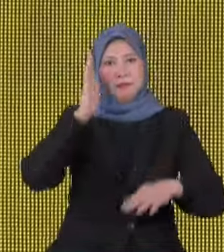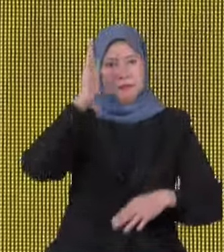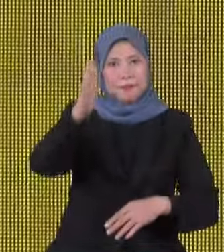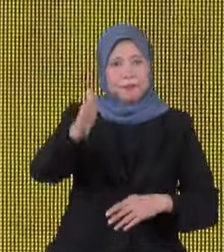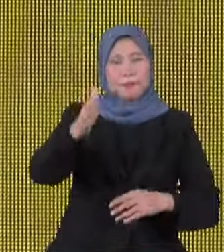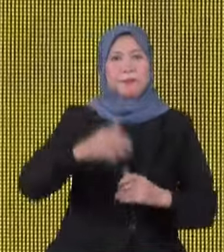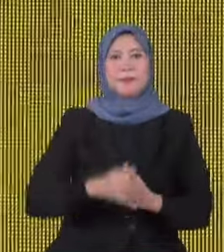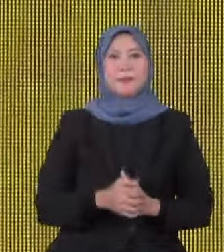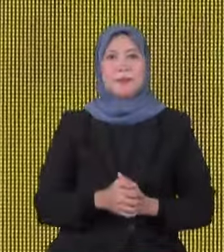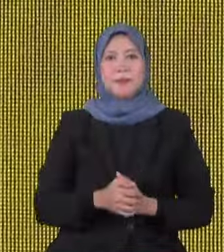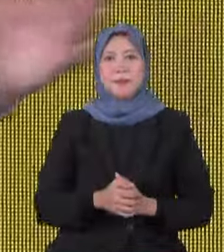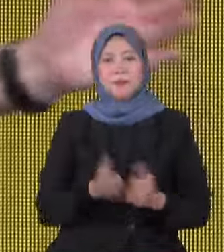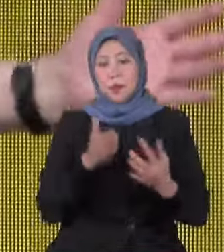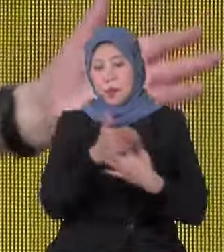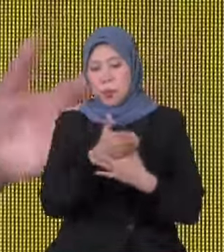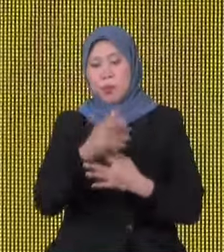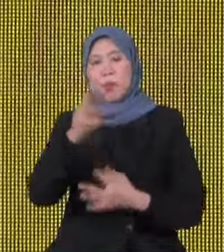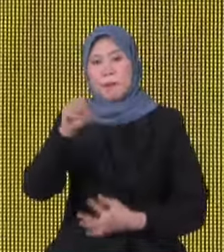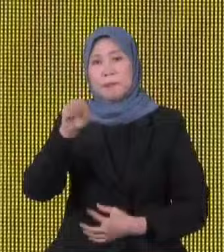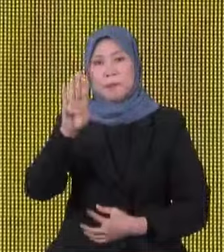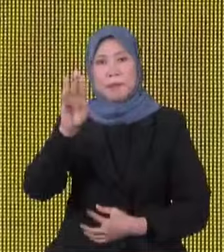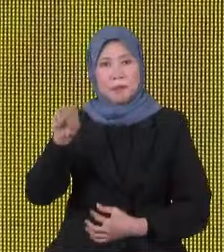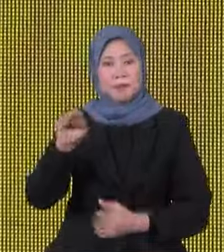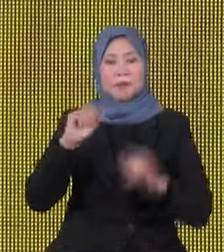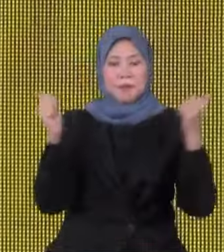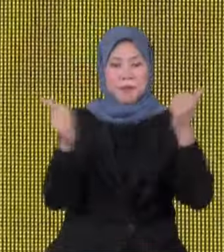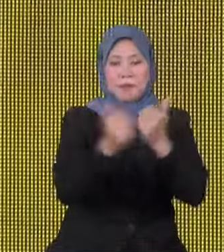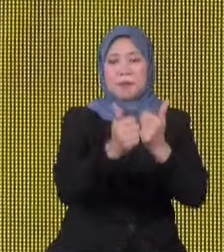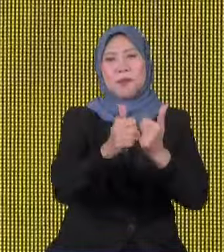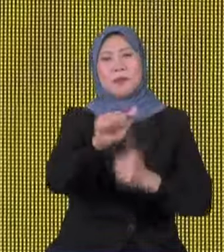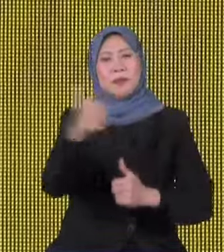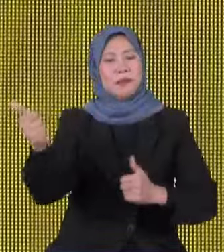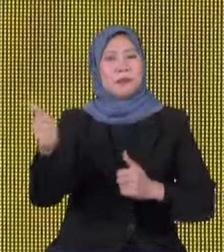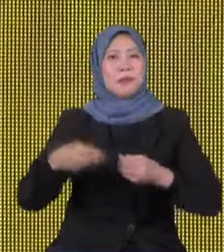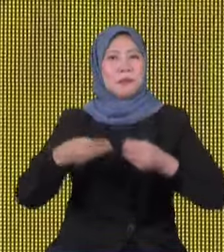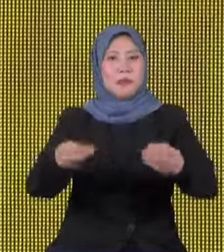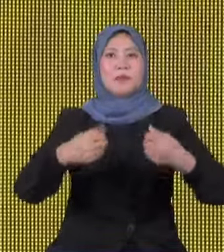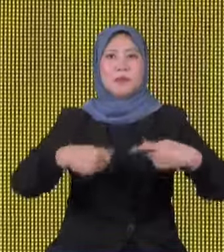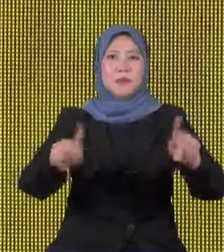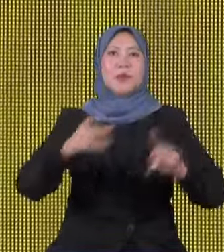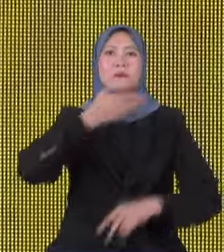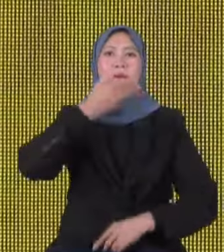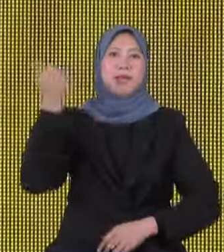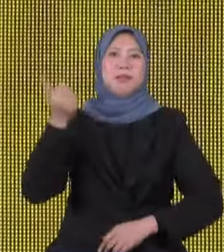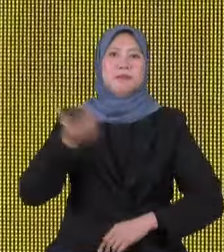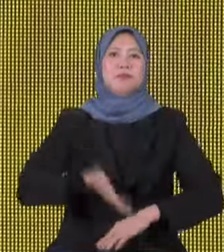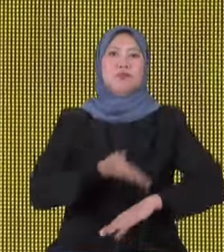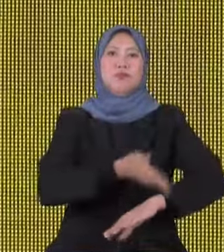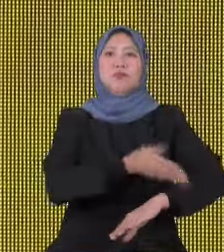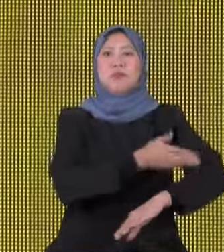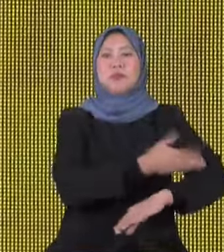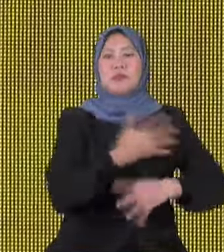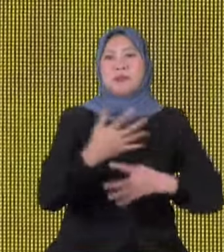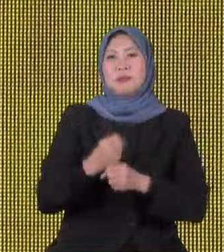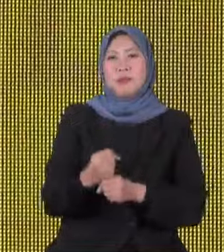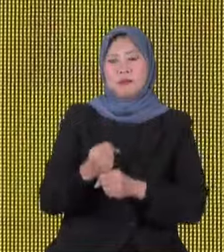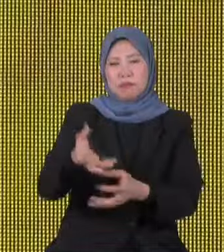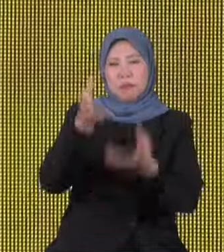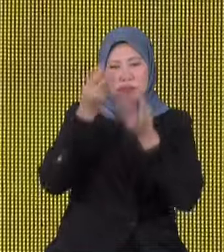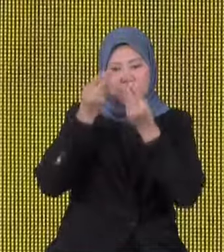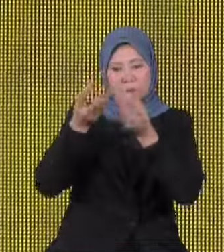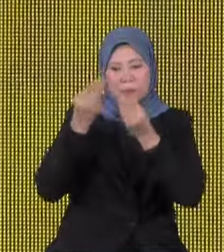saya percaya Melayu Malaysia, Malaysia dan persatuan-persatuan lain, kita akan berikan ruang yang lebih baik untuk mendapat